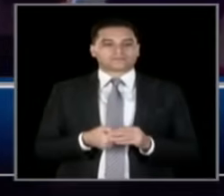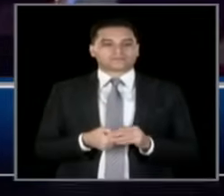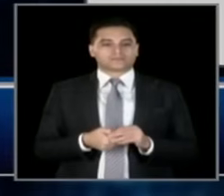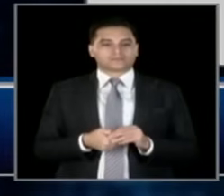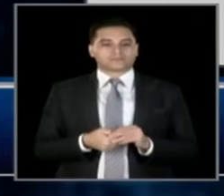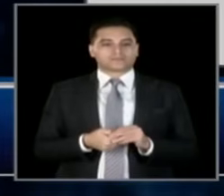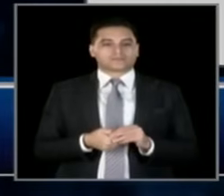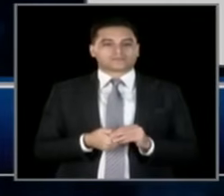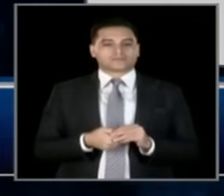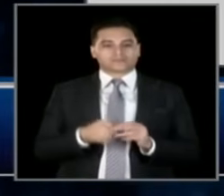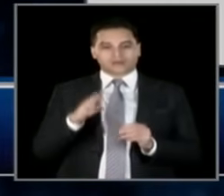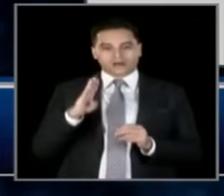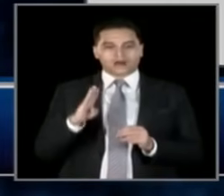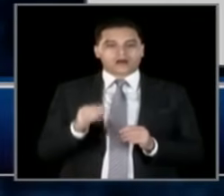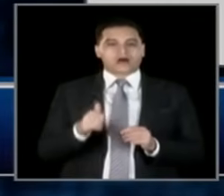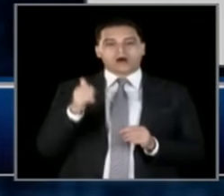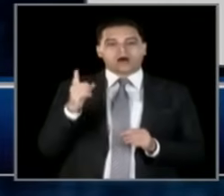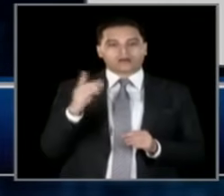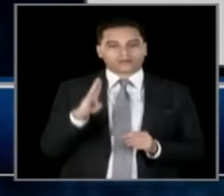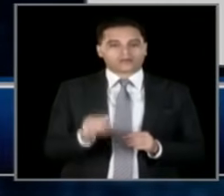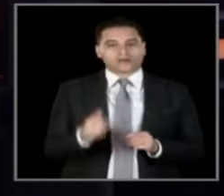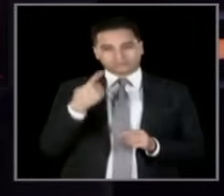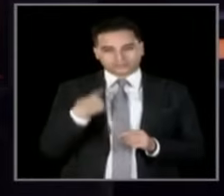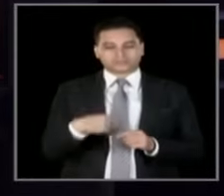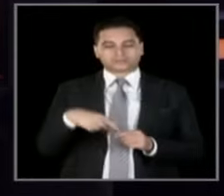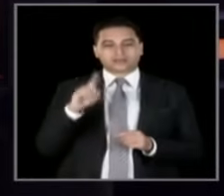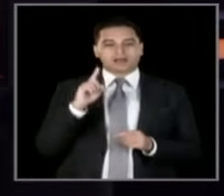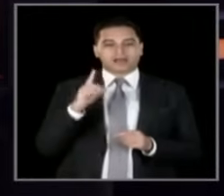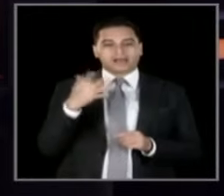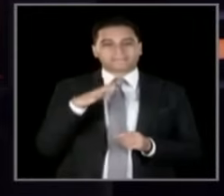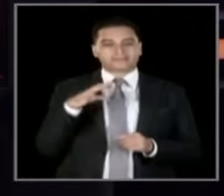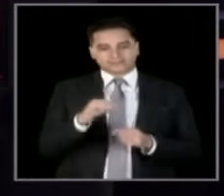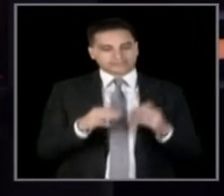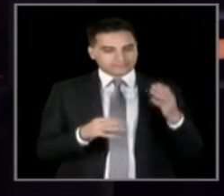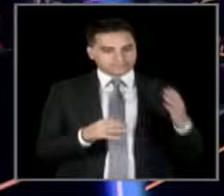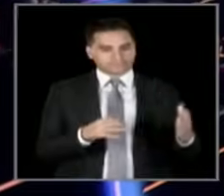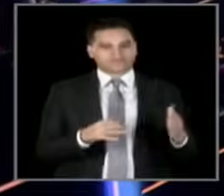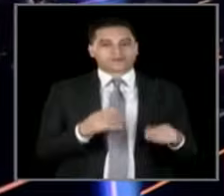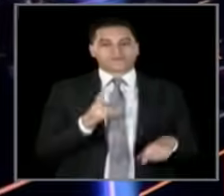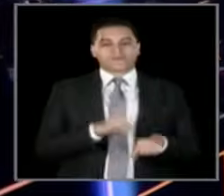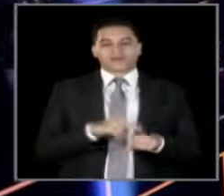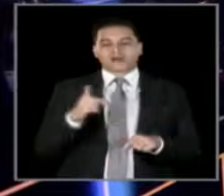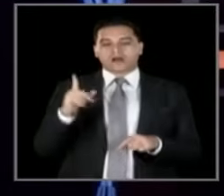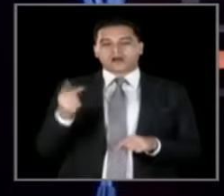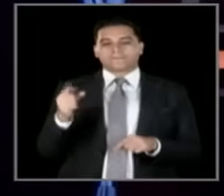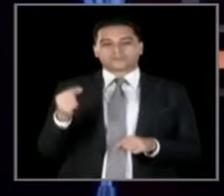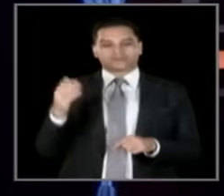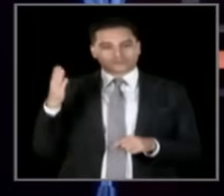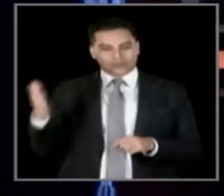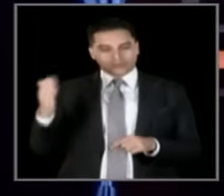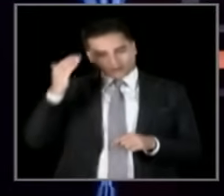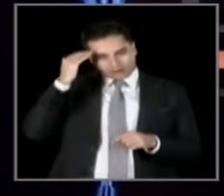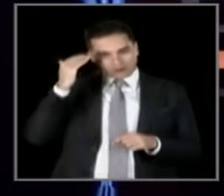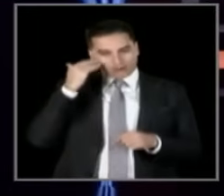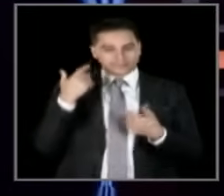كاراكاس. برافو عليك يا مروان. 10 نقط. النتيجة 90 الرفعي طنطا الغربية، 15